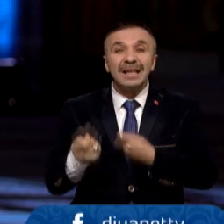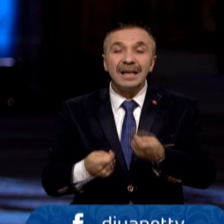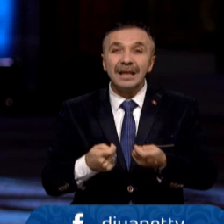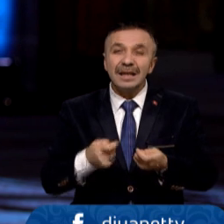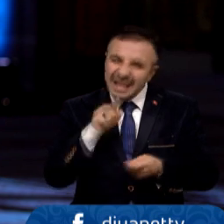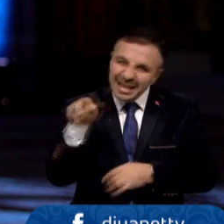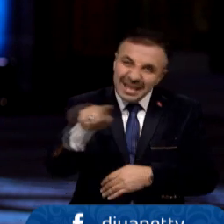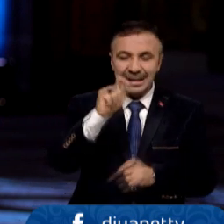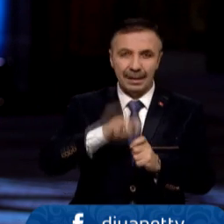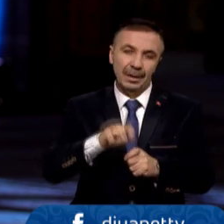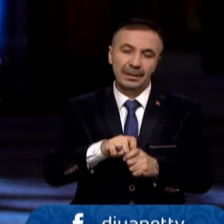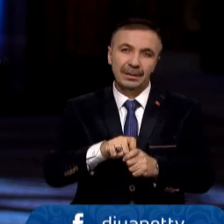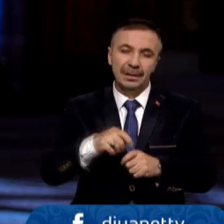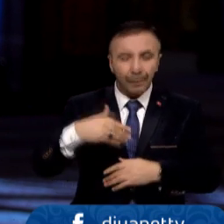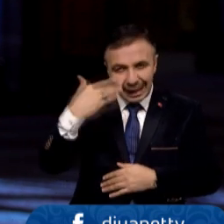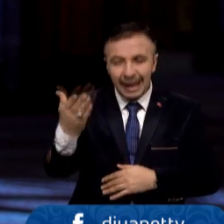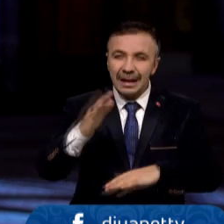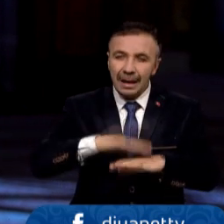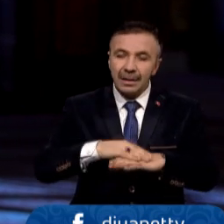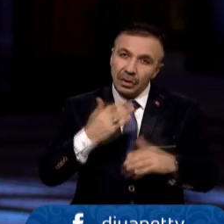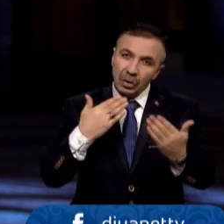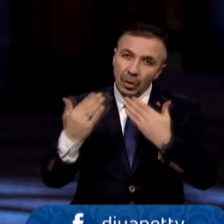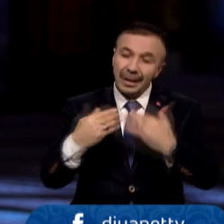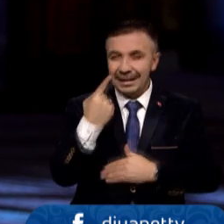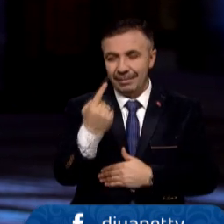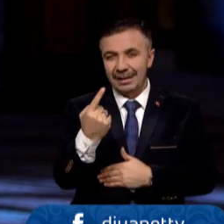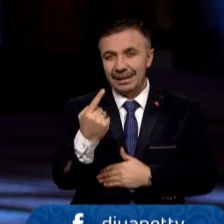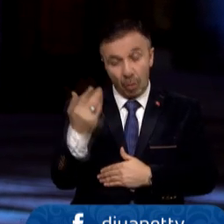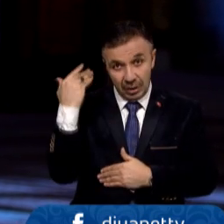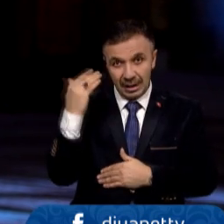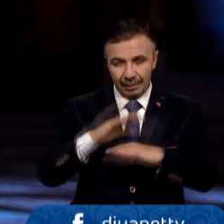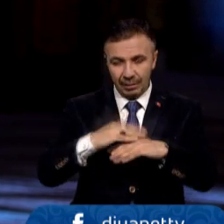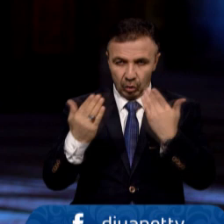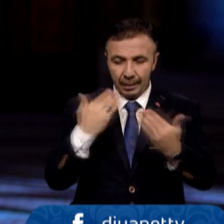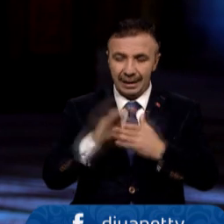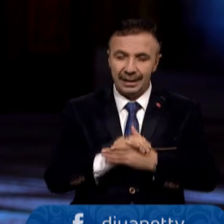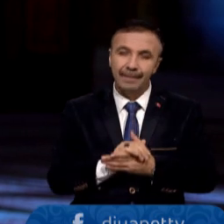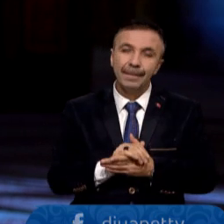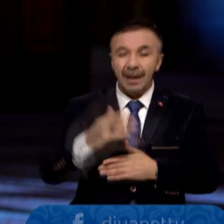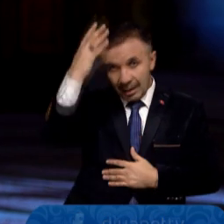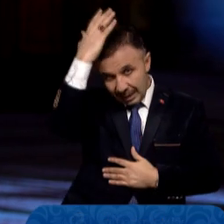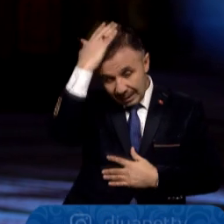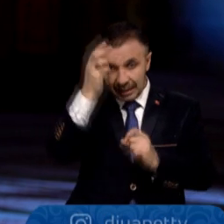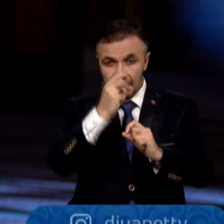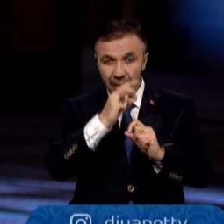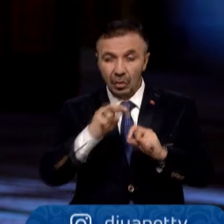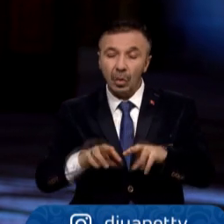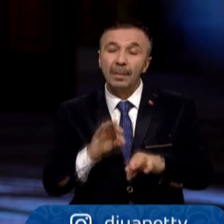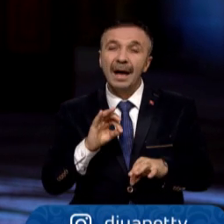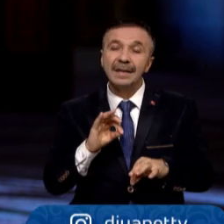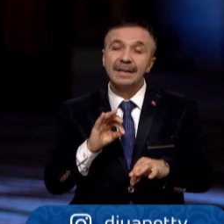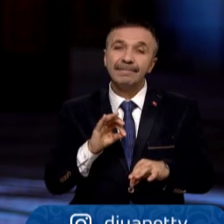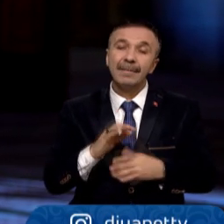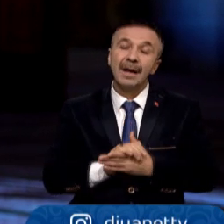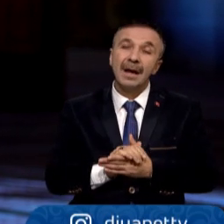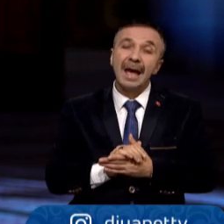bu iş Ama siz göreceksiniz ileride yaptığımız sohbetlerden birisinde ne demiştik Hazreti Ömer